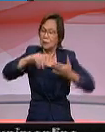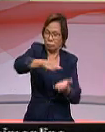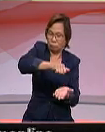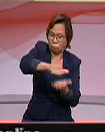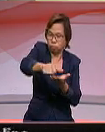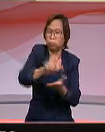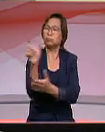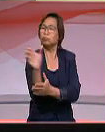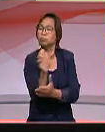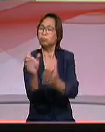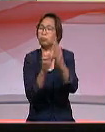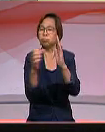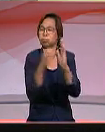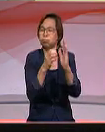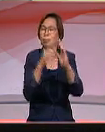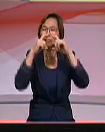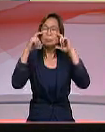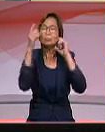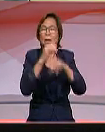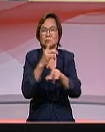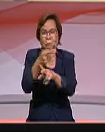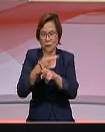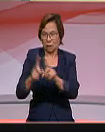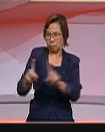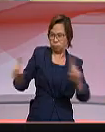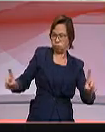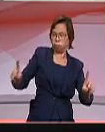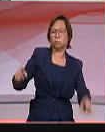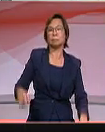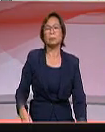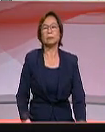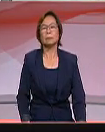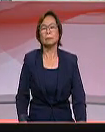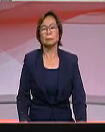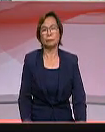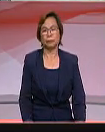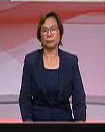memakai flytox separuh muka dan menjaga jarak physical hai hai